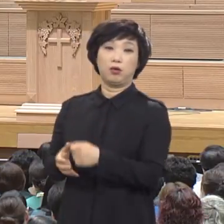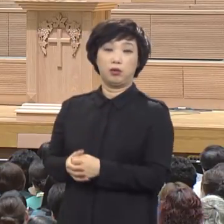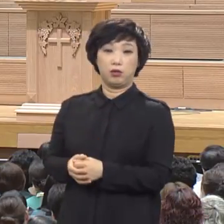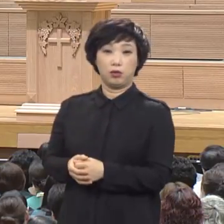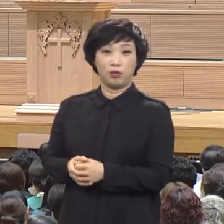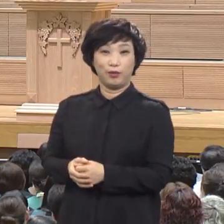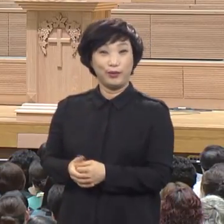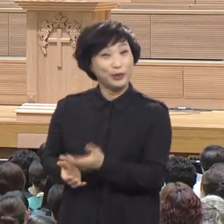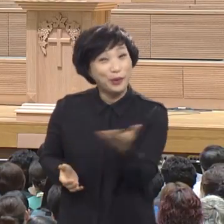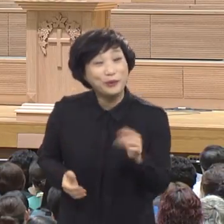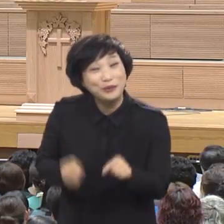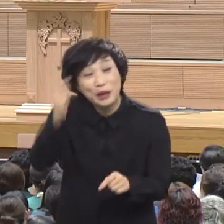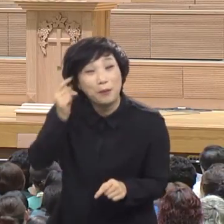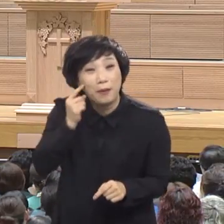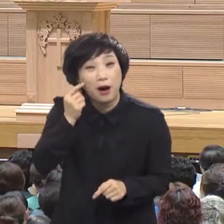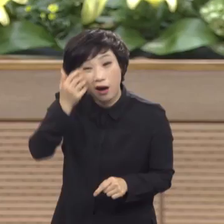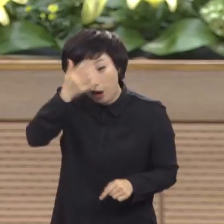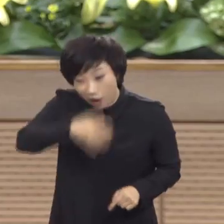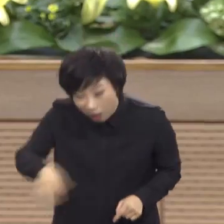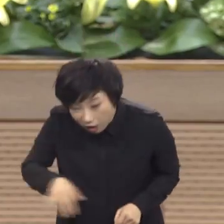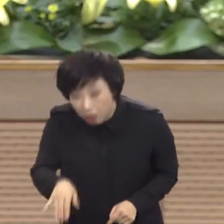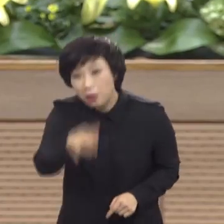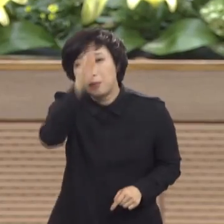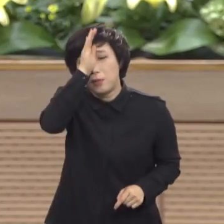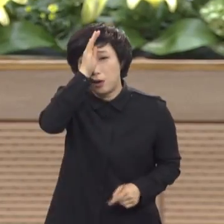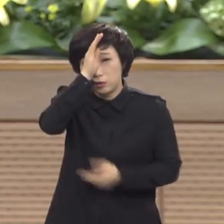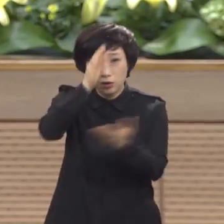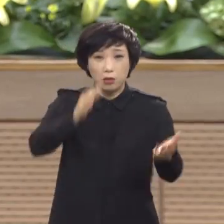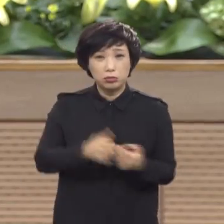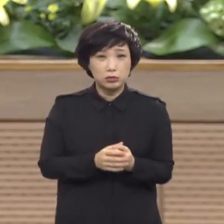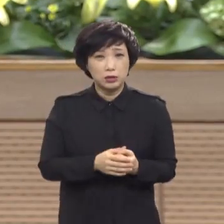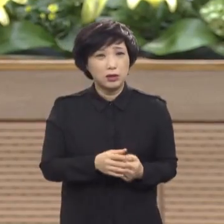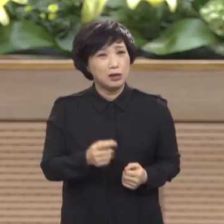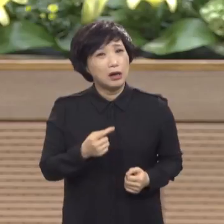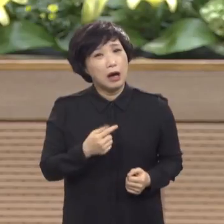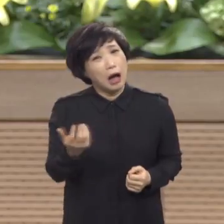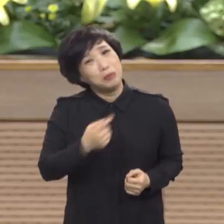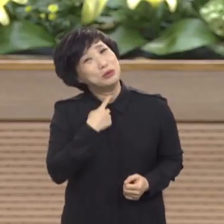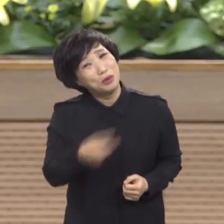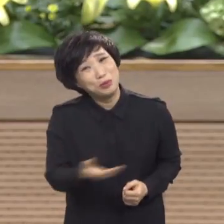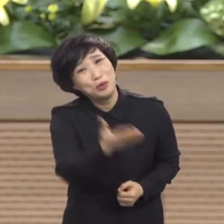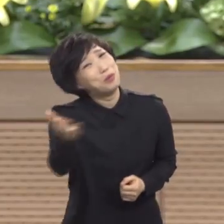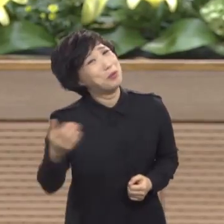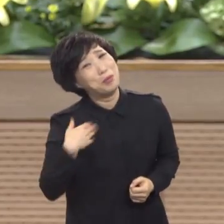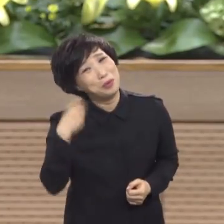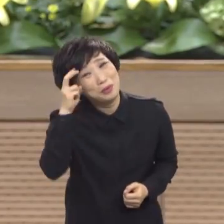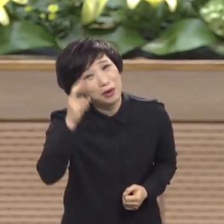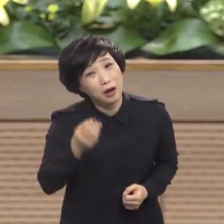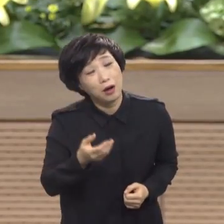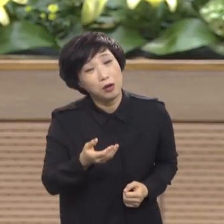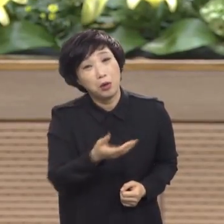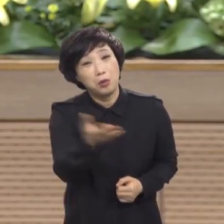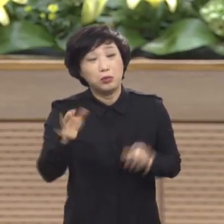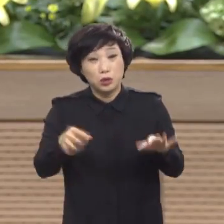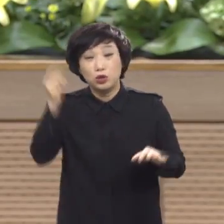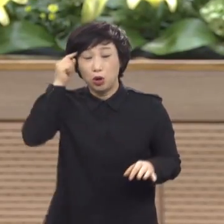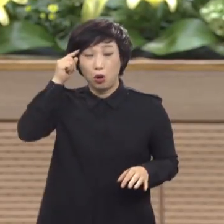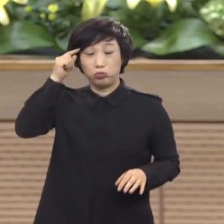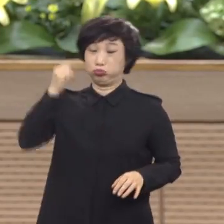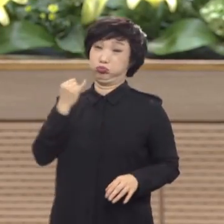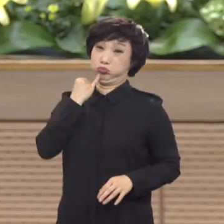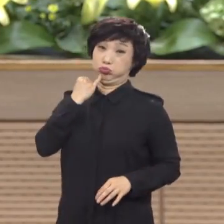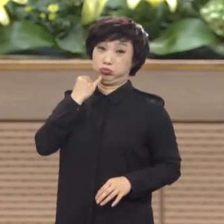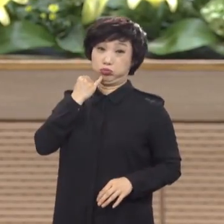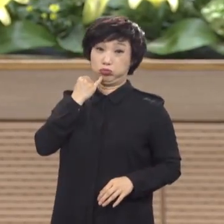이 중풍병 안 알아본 사람은 모르는데 생각은 멀쩡한데,